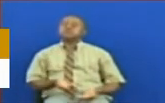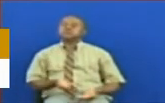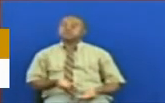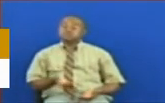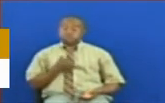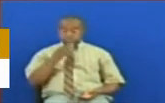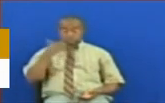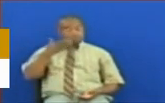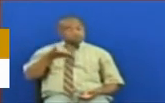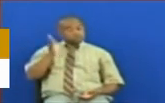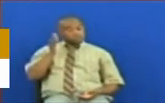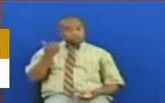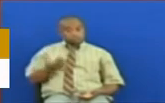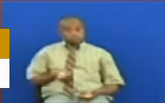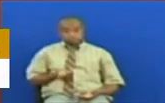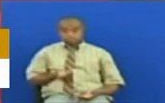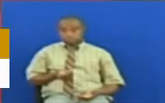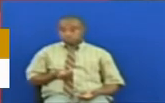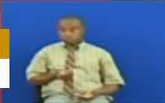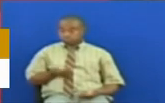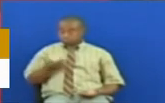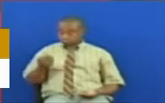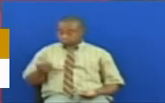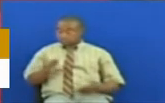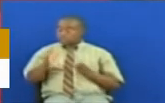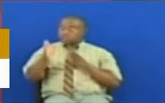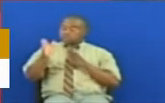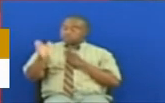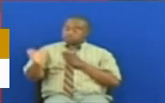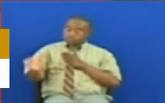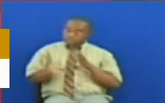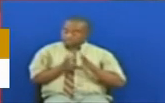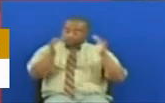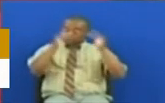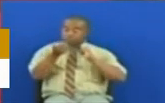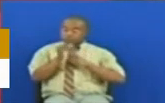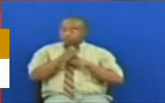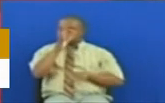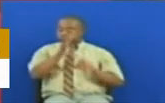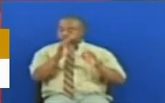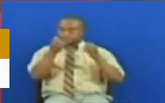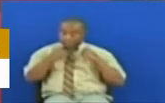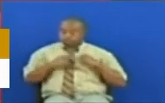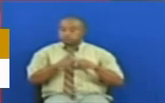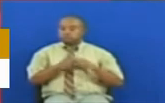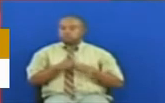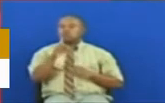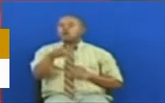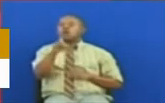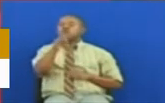serikali ijitoe iweke miundombinu sahihi ya utekelezaji wa uvuvi huu wa bahari